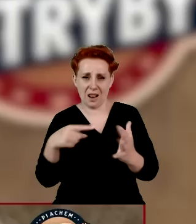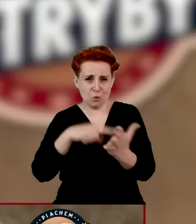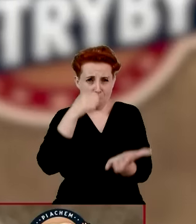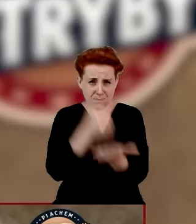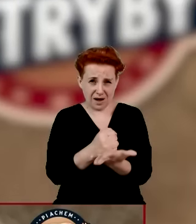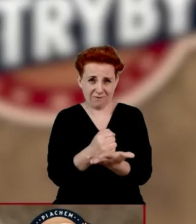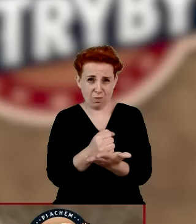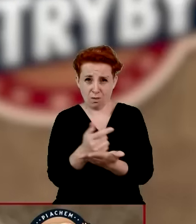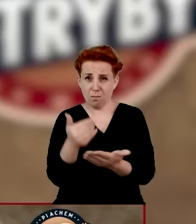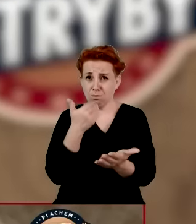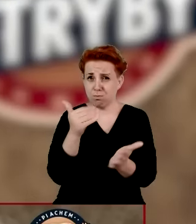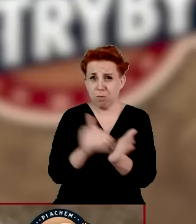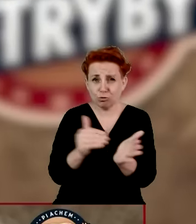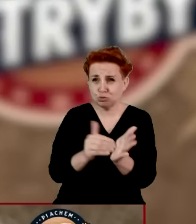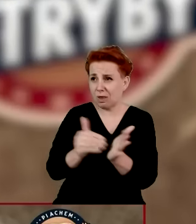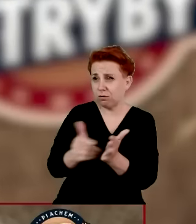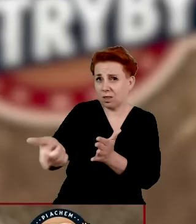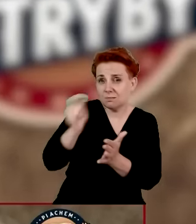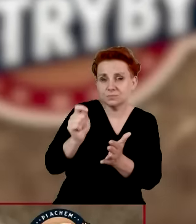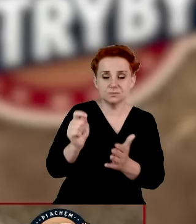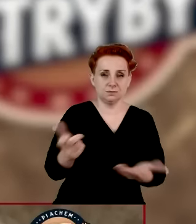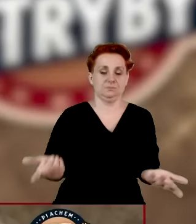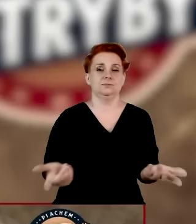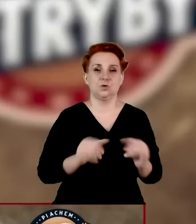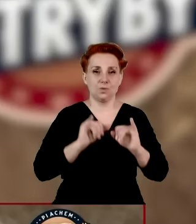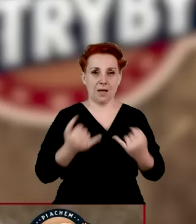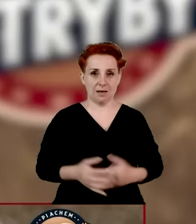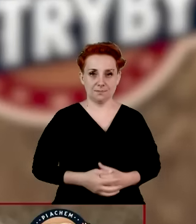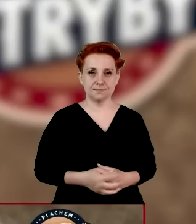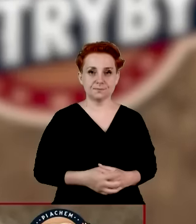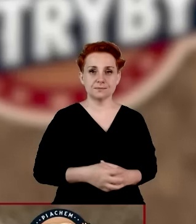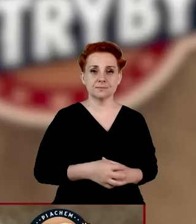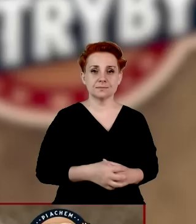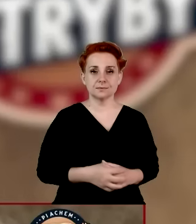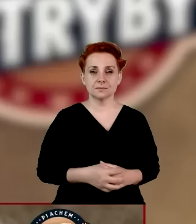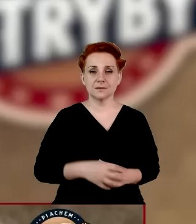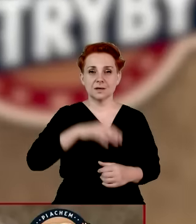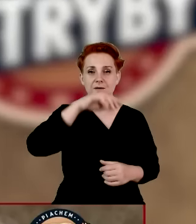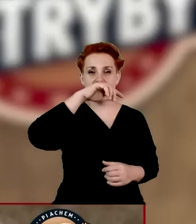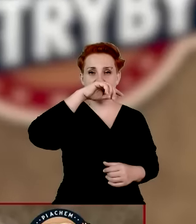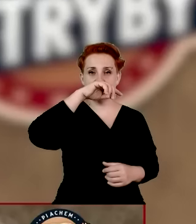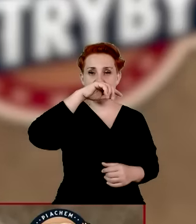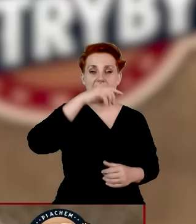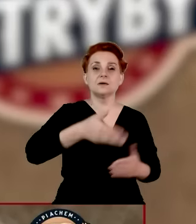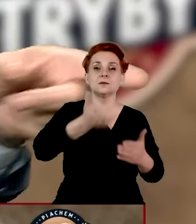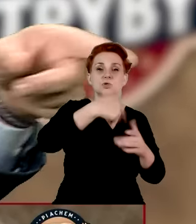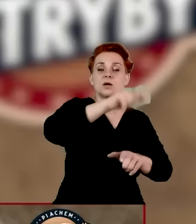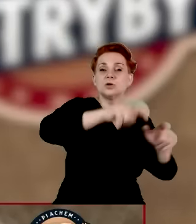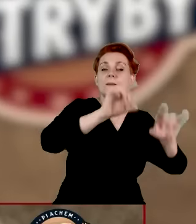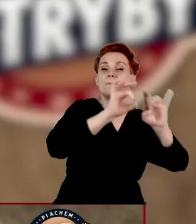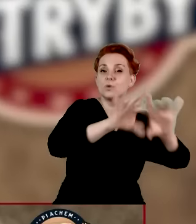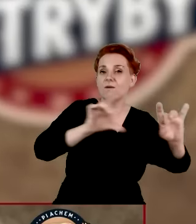sposób można wsadzić dokładnie każdego, bo ta ta część tych profesorków jest w stanie napisać o,